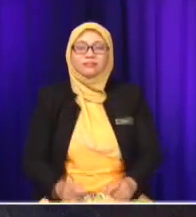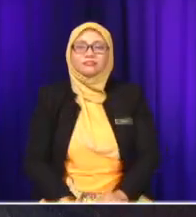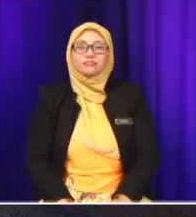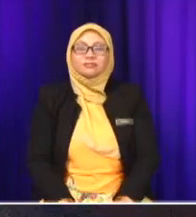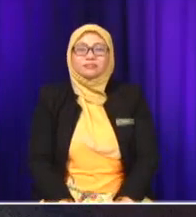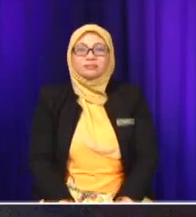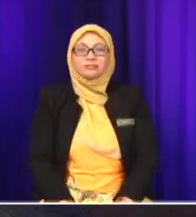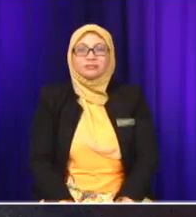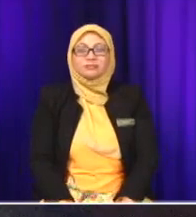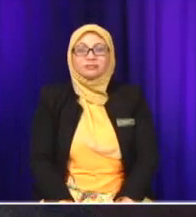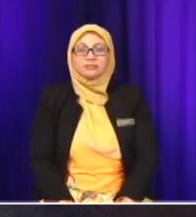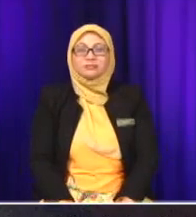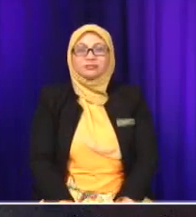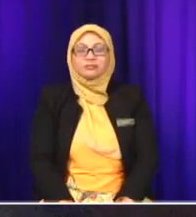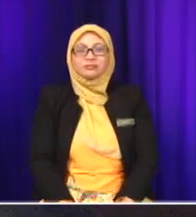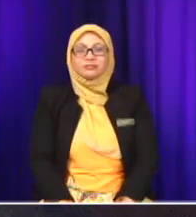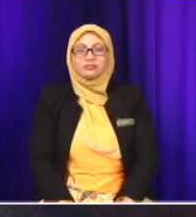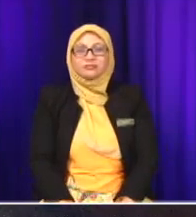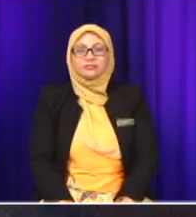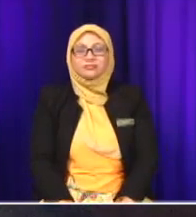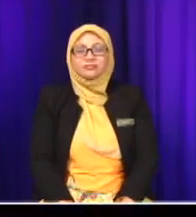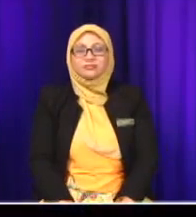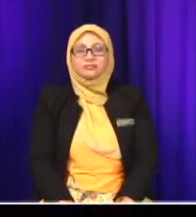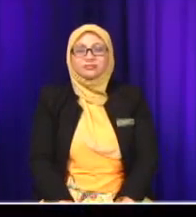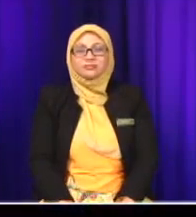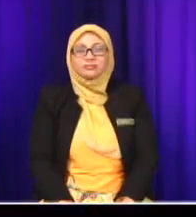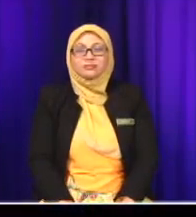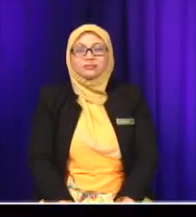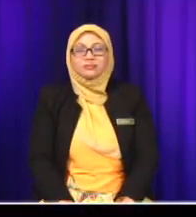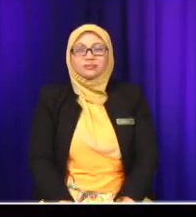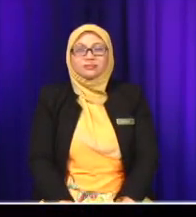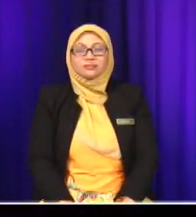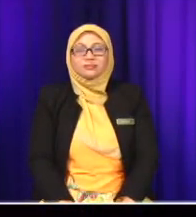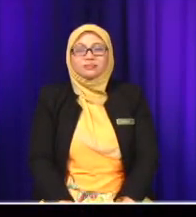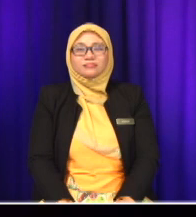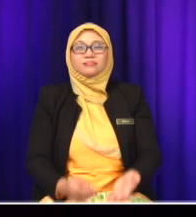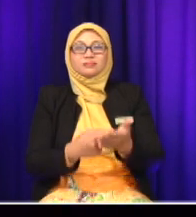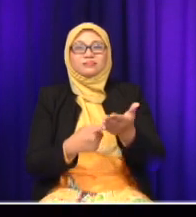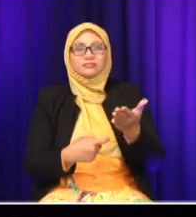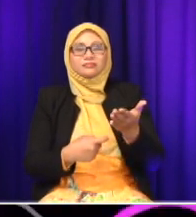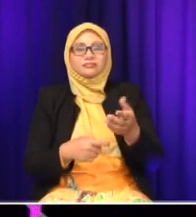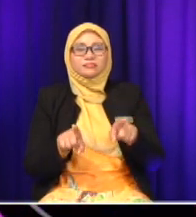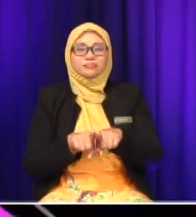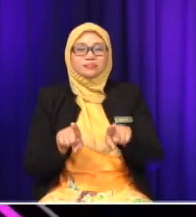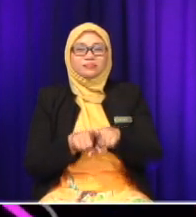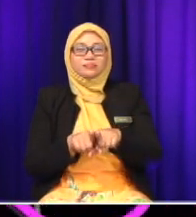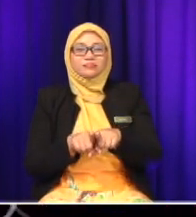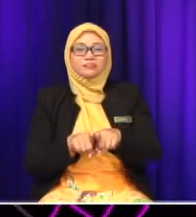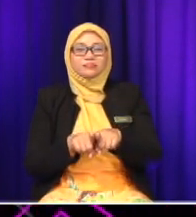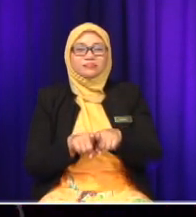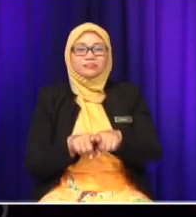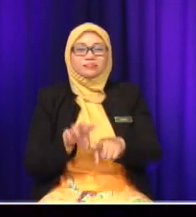i oke silakan silakan Kavi kos alat ganti sama dengan Oke